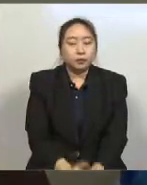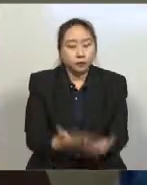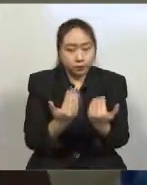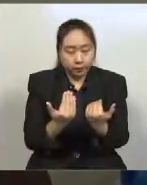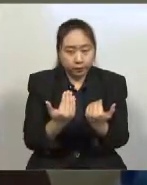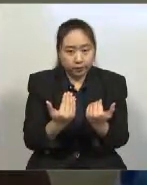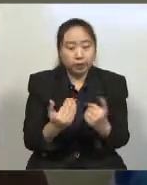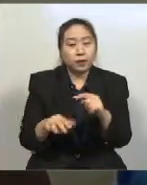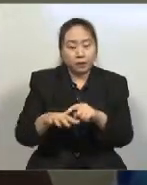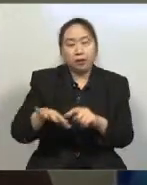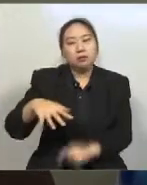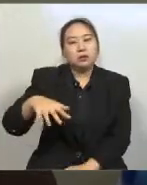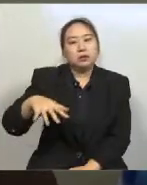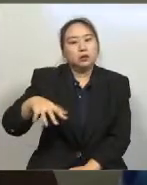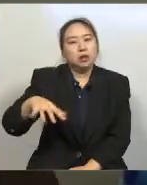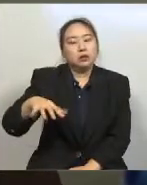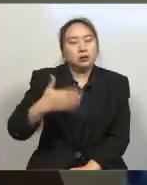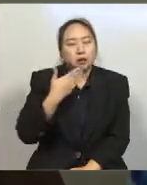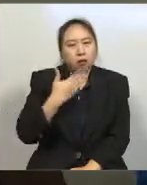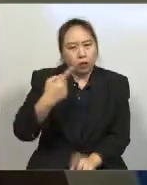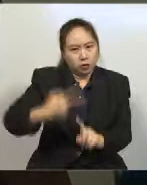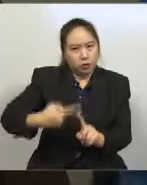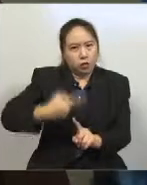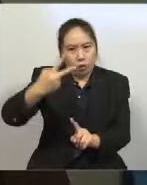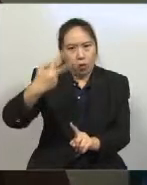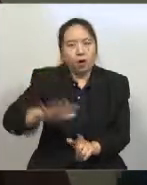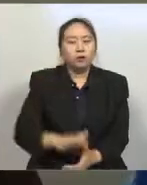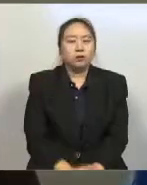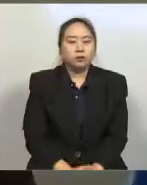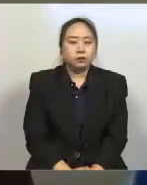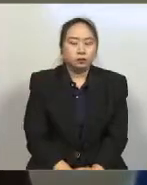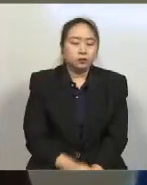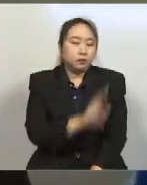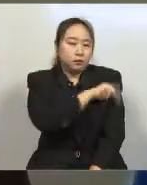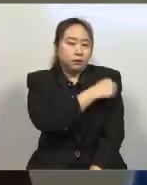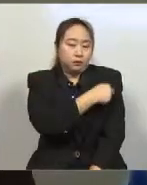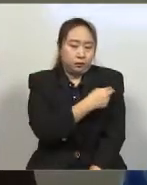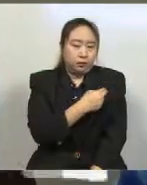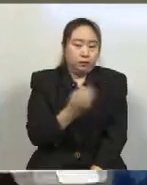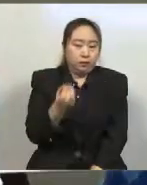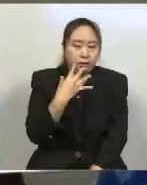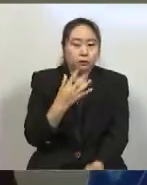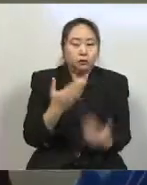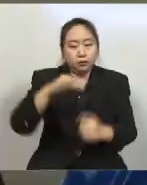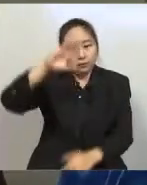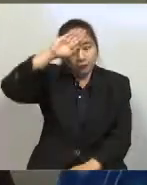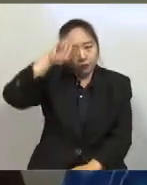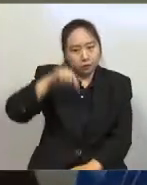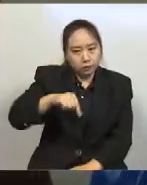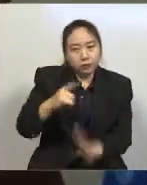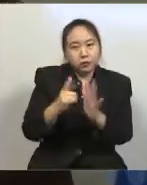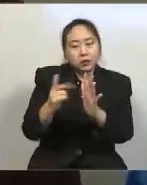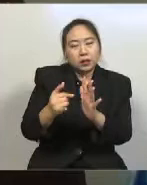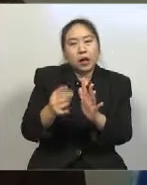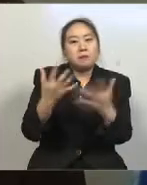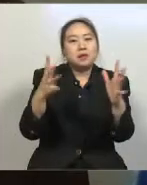ดยังมือสั่นอยู่ตลอด ยังสั่น ประมาณ2เดือนมาแล้วใช่ไหมฮะ เนี่ยใช่จ้ะหมอเขาบอกว่าไอ้โรคนี้จะไม่มียาเพราะ